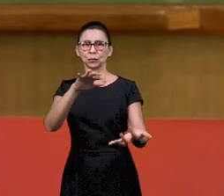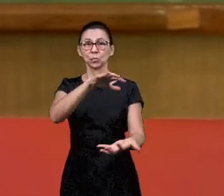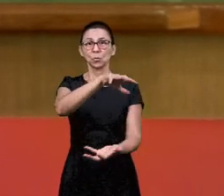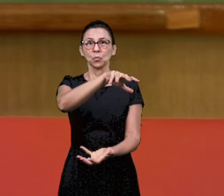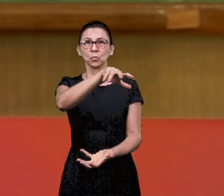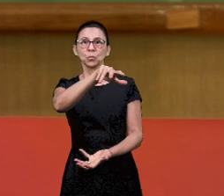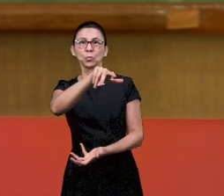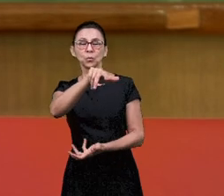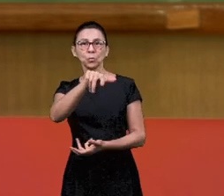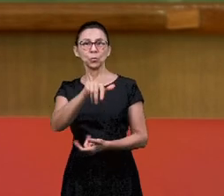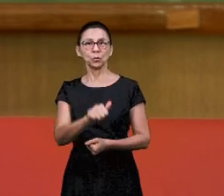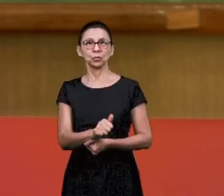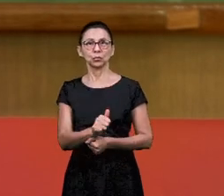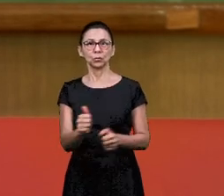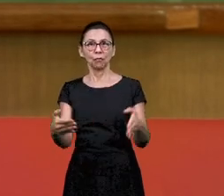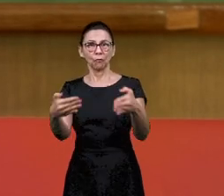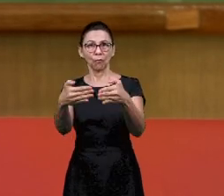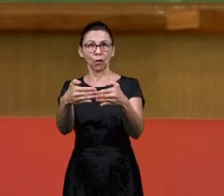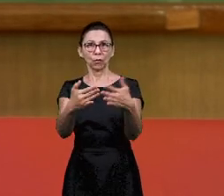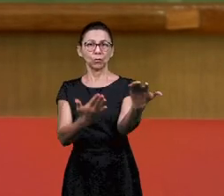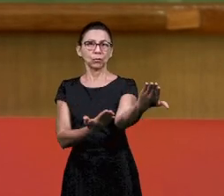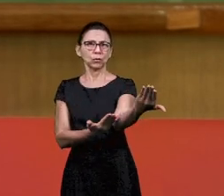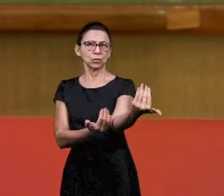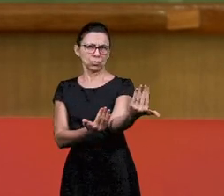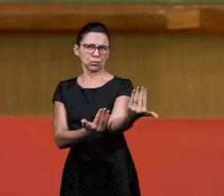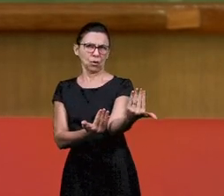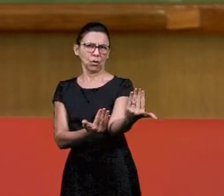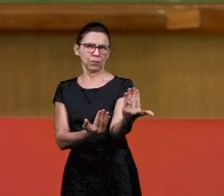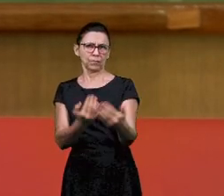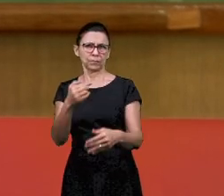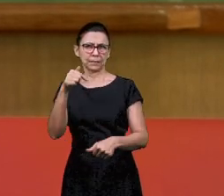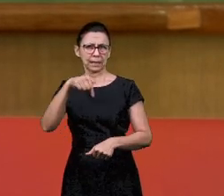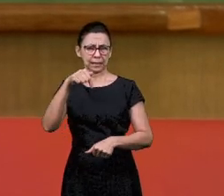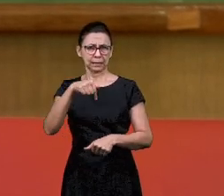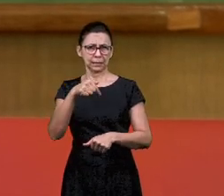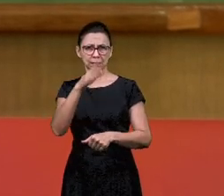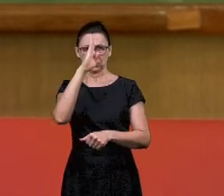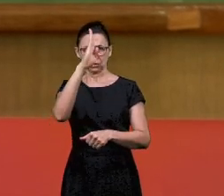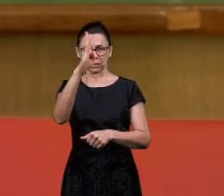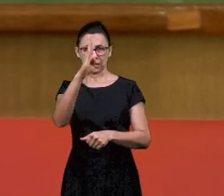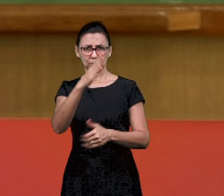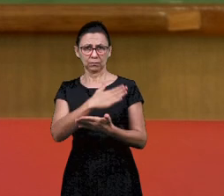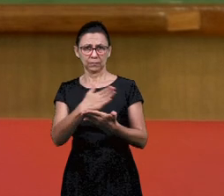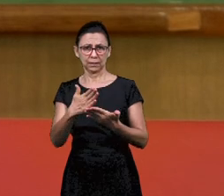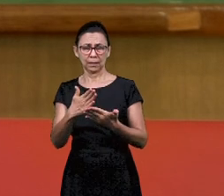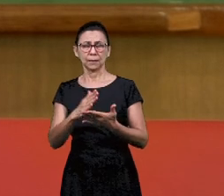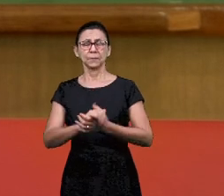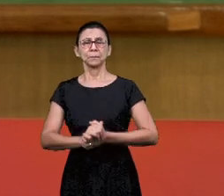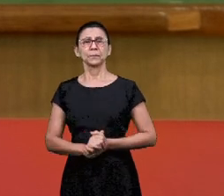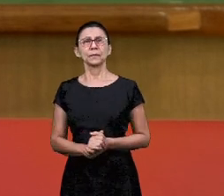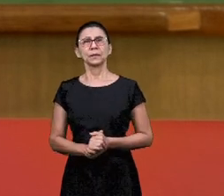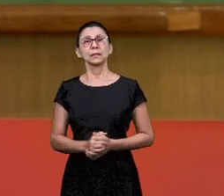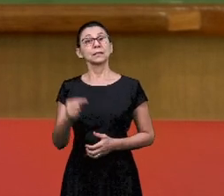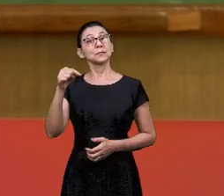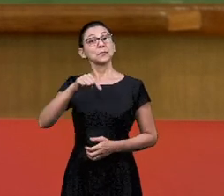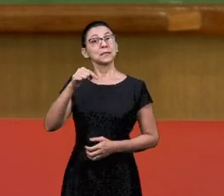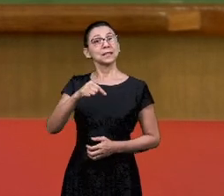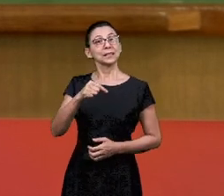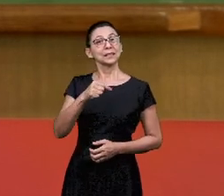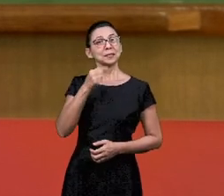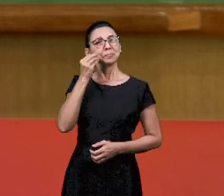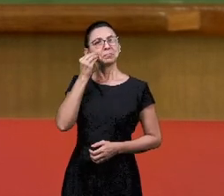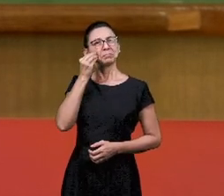international dirigé aux jeunes. Ça sera fait à partir du Manaïm de Domingos Martins. Et nous sommes déjà ici en expérimentant